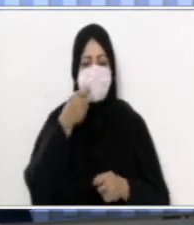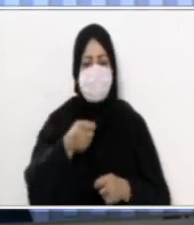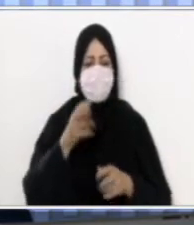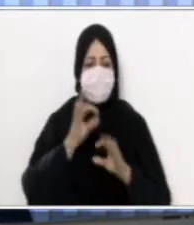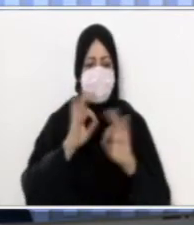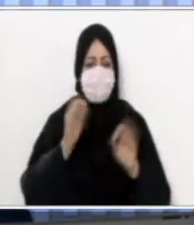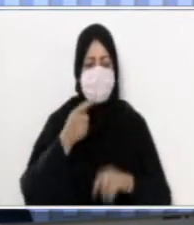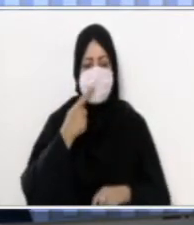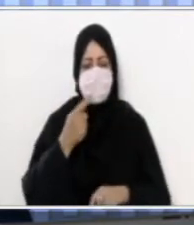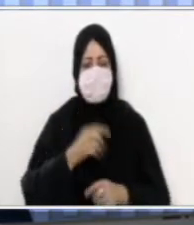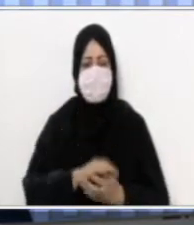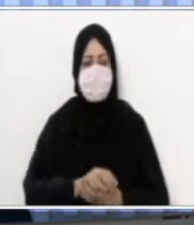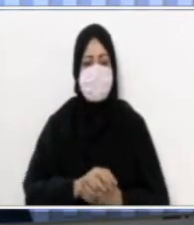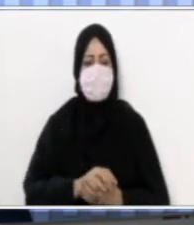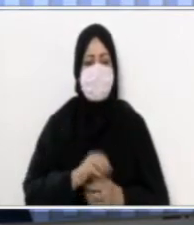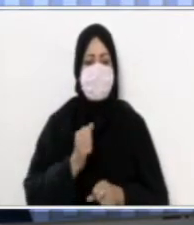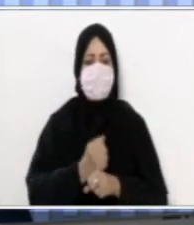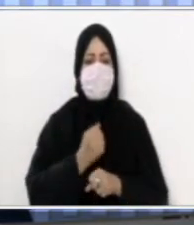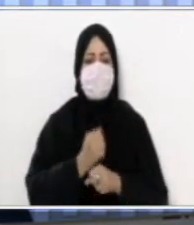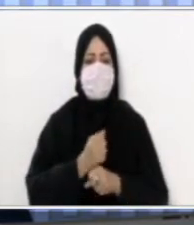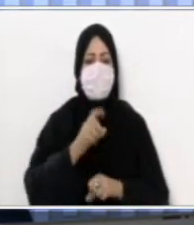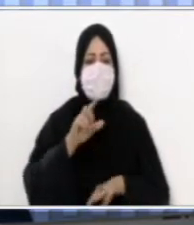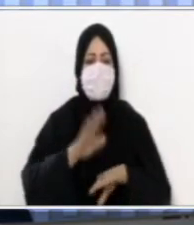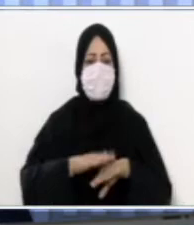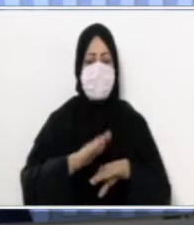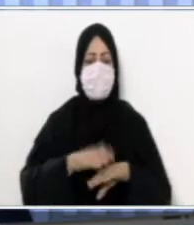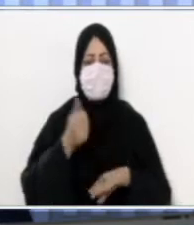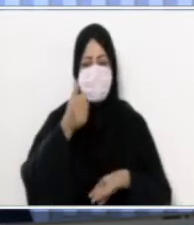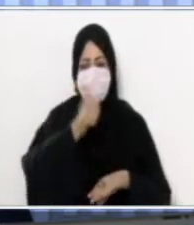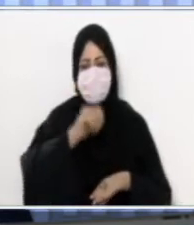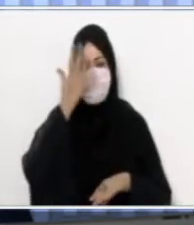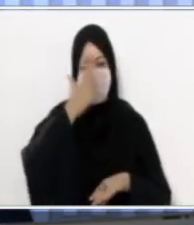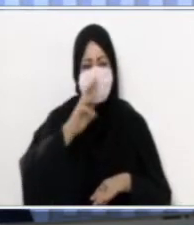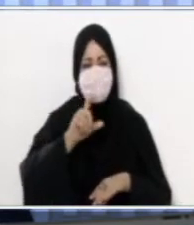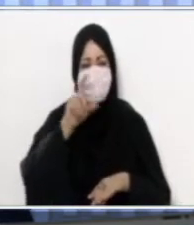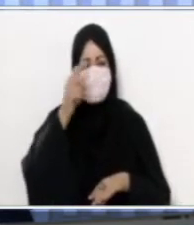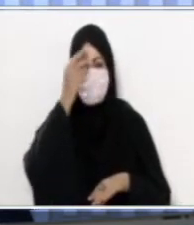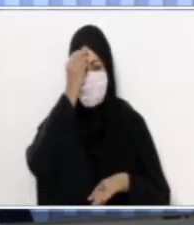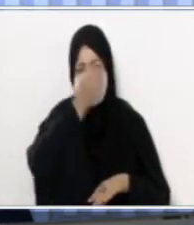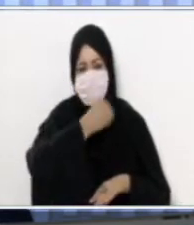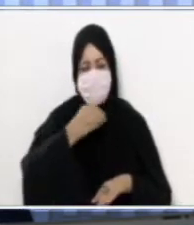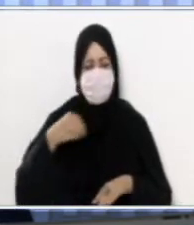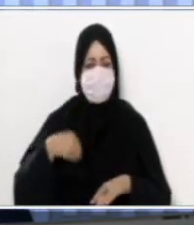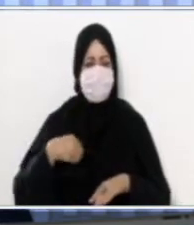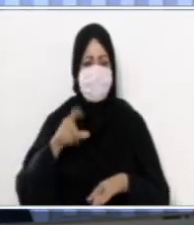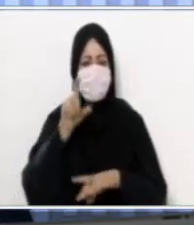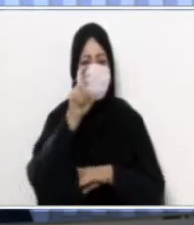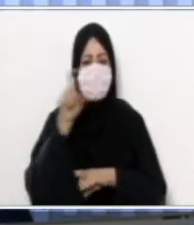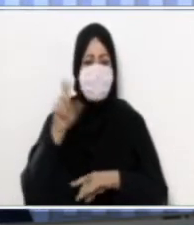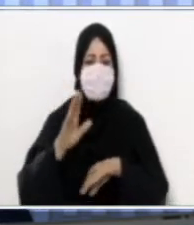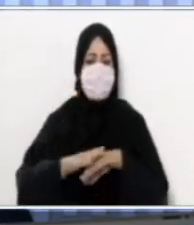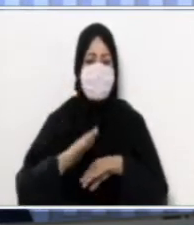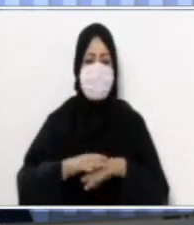جديد ولا يريد أن يصوم. نحن كل يوم نأتي له بالإفطار قبل الصيام. الآن يريد إفطار في